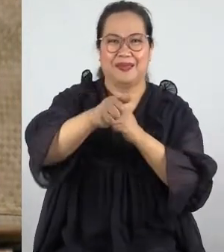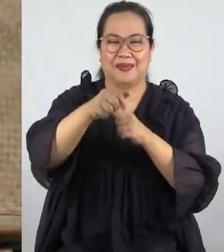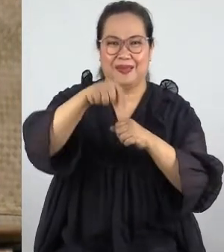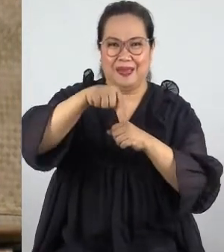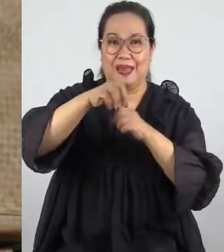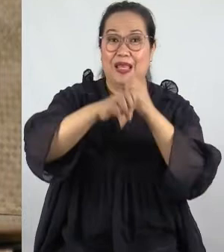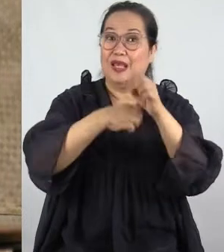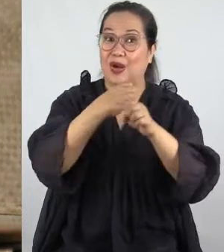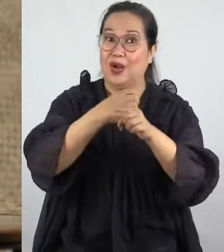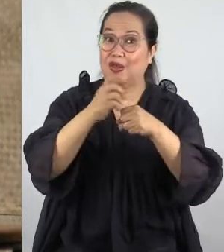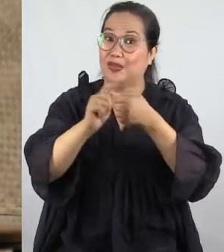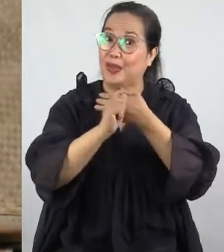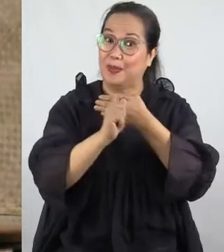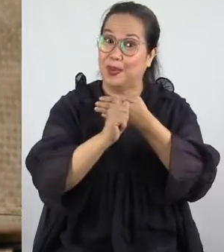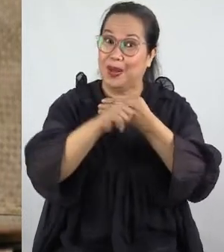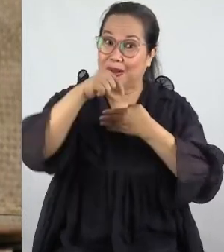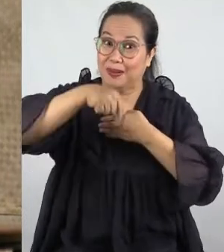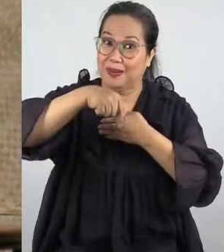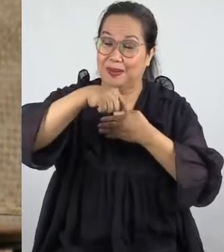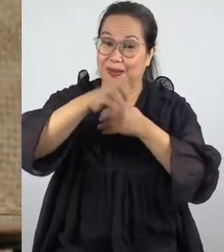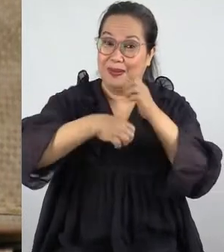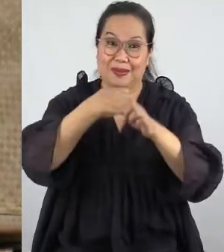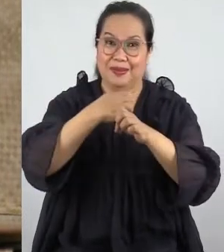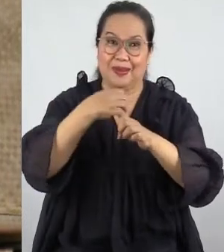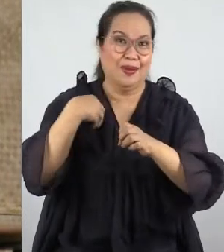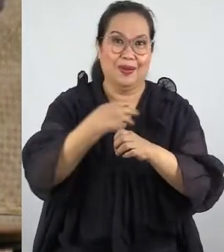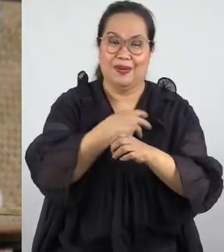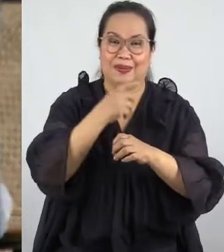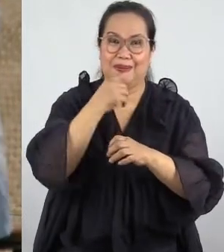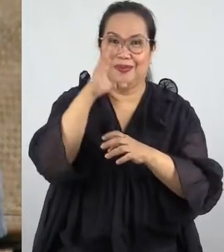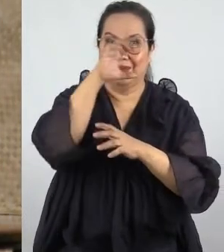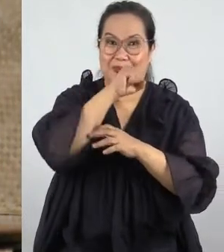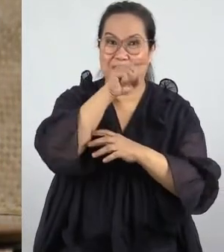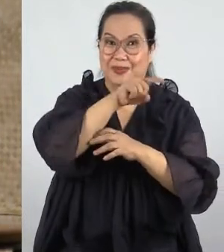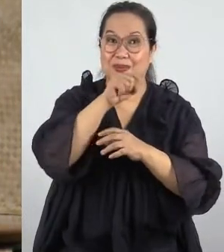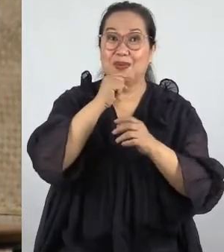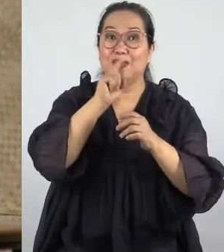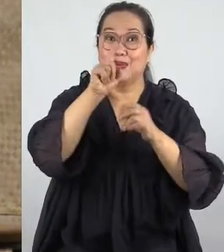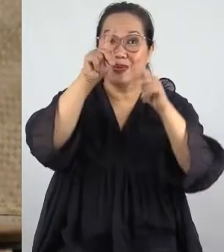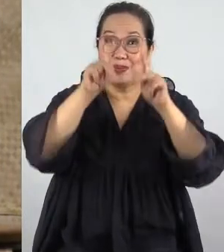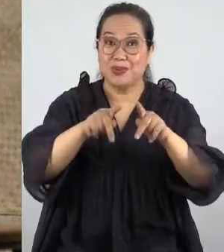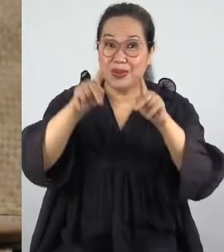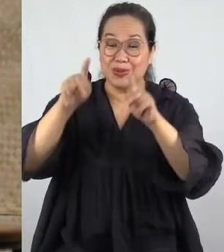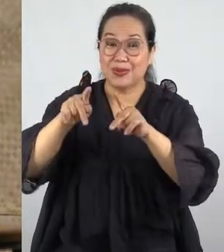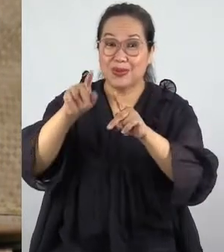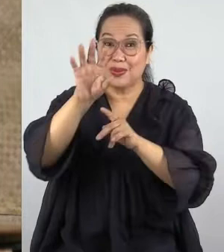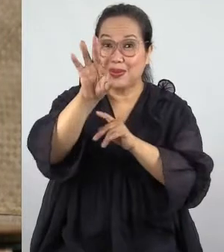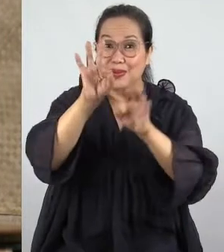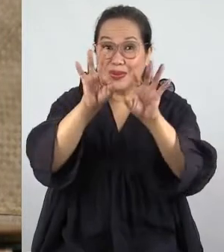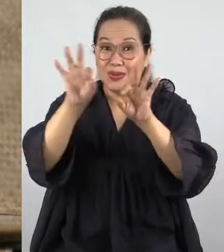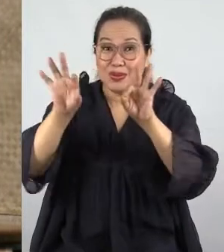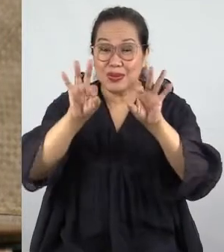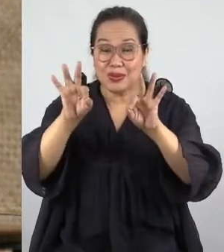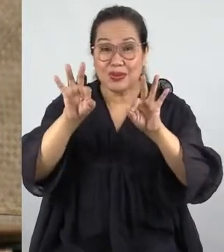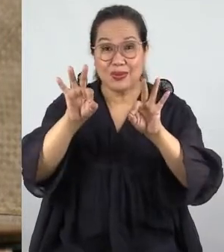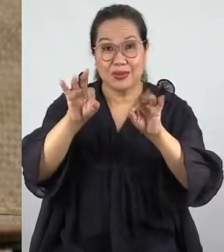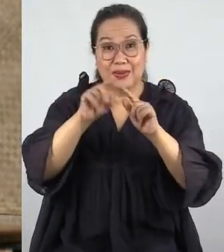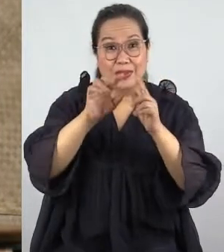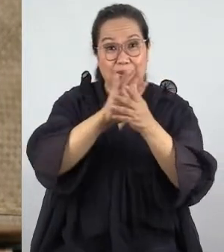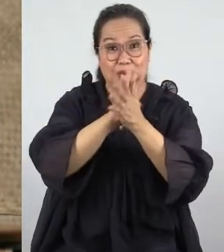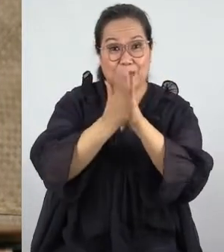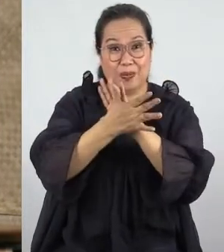the earth. And sabi pa niya, pinili pa nitong mga bayanang ito, choosing rather to